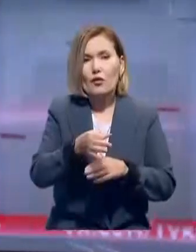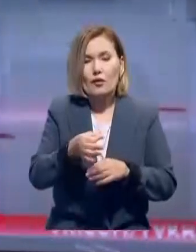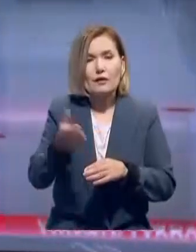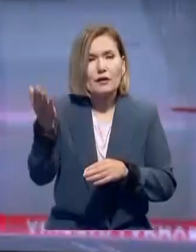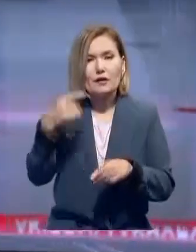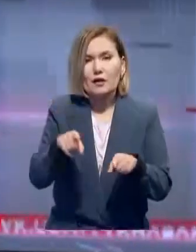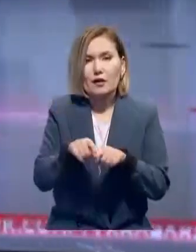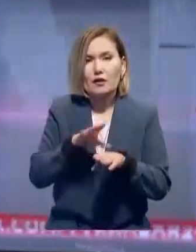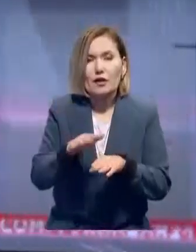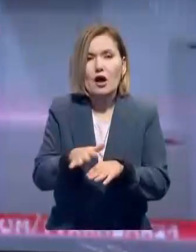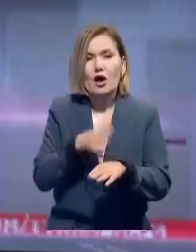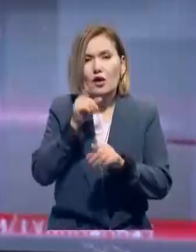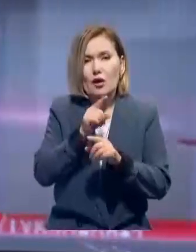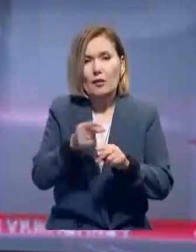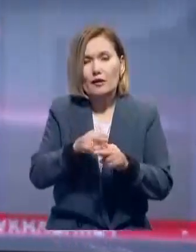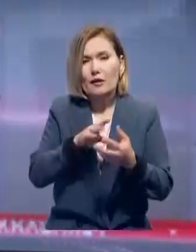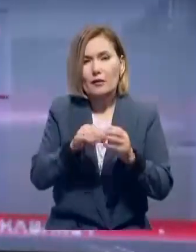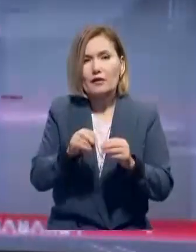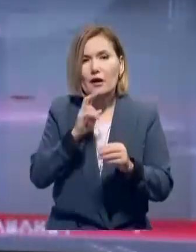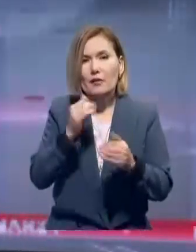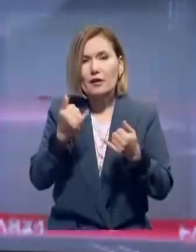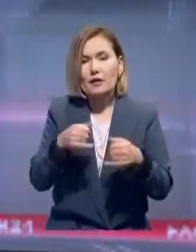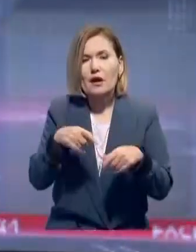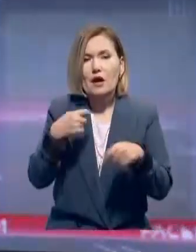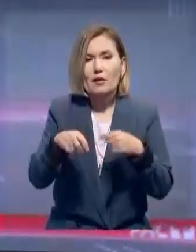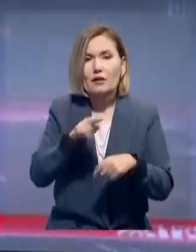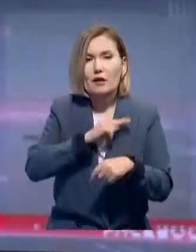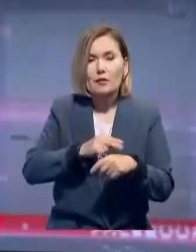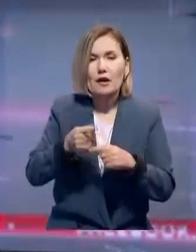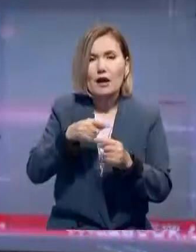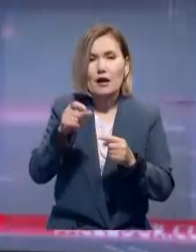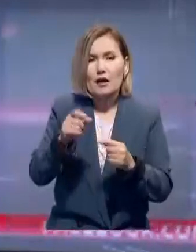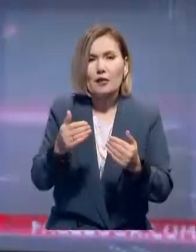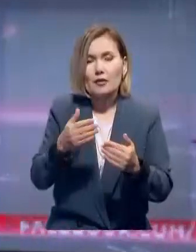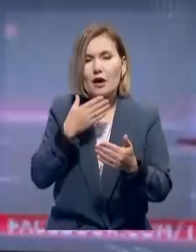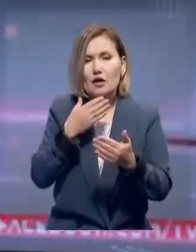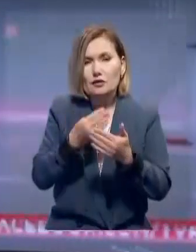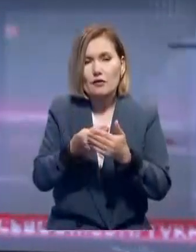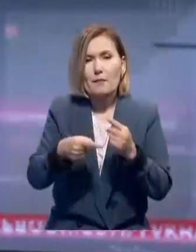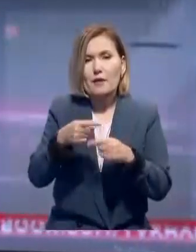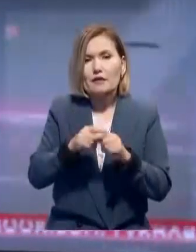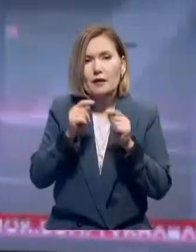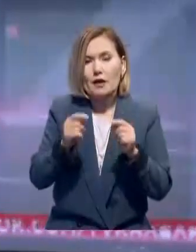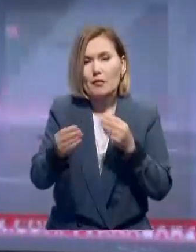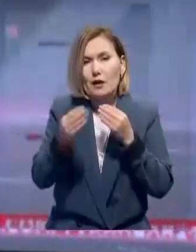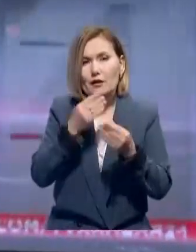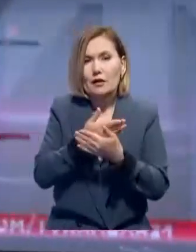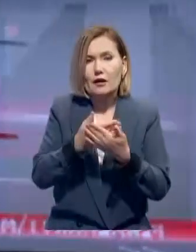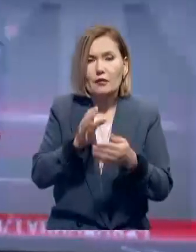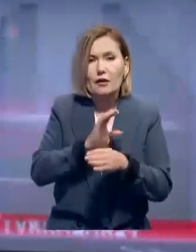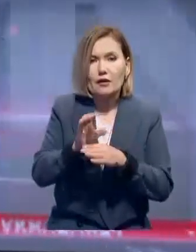соңды болмаған. Ұзақ жылдар бойы жанар жағармай саласында еңбек еткен кәсіпкер енді пайдалы азық түлік